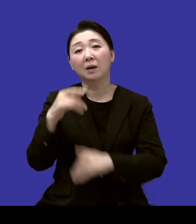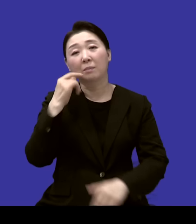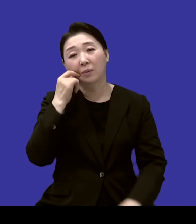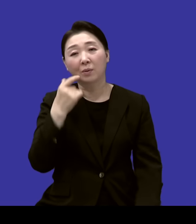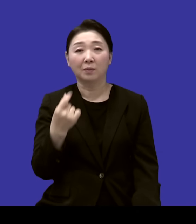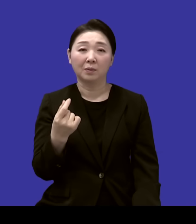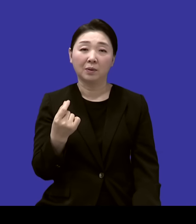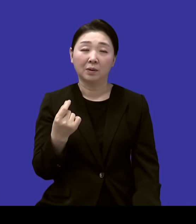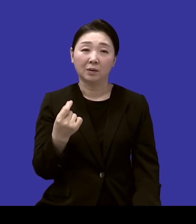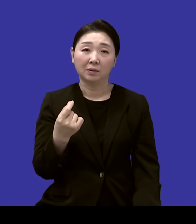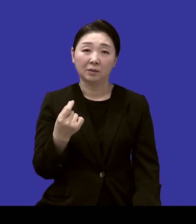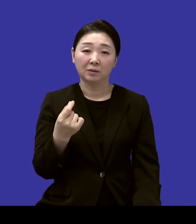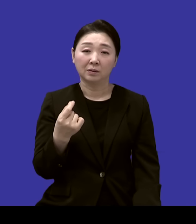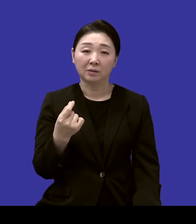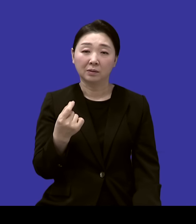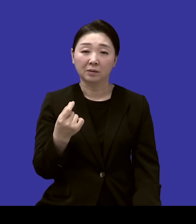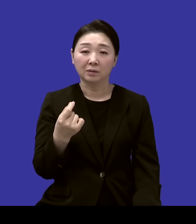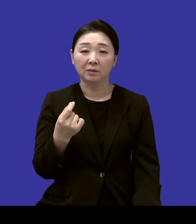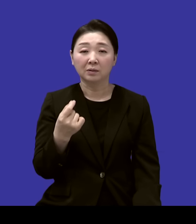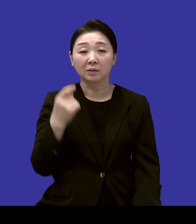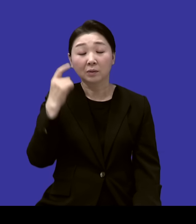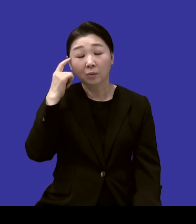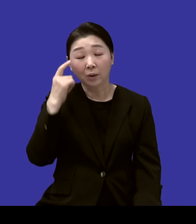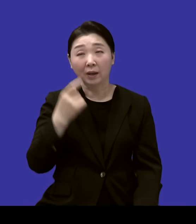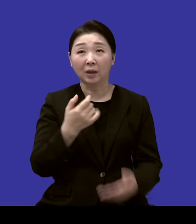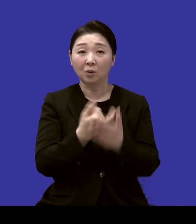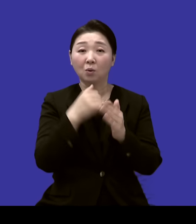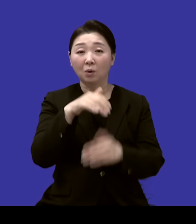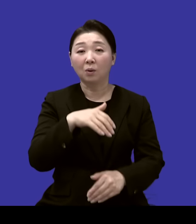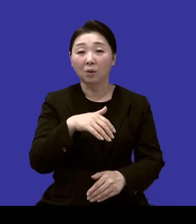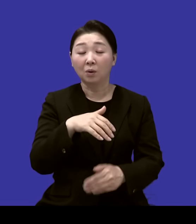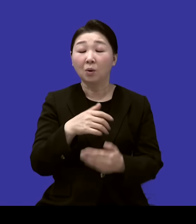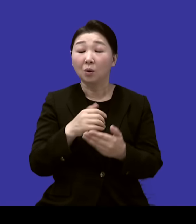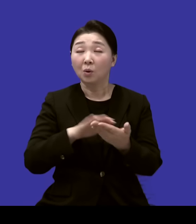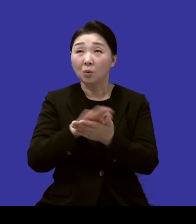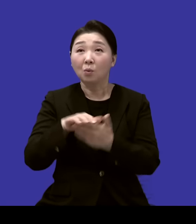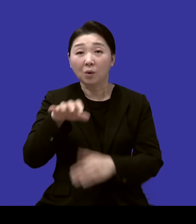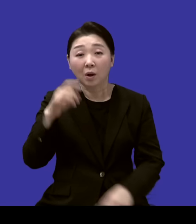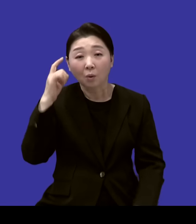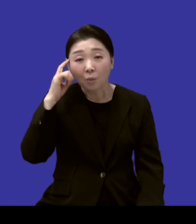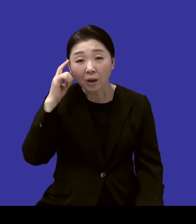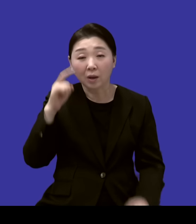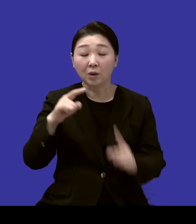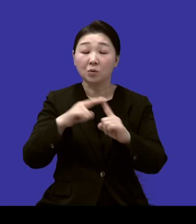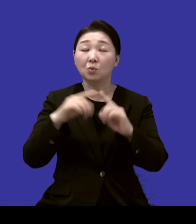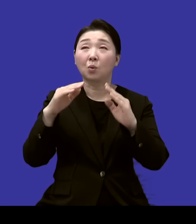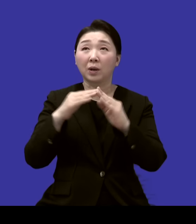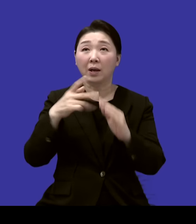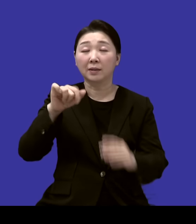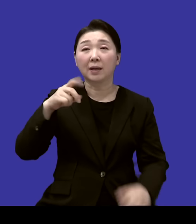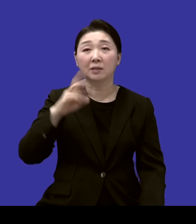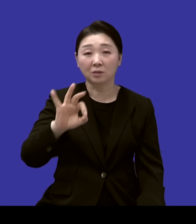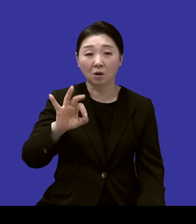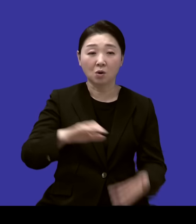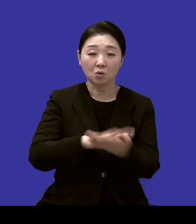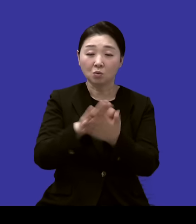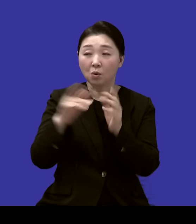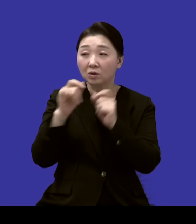없으니까 고원을 가야 되겠다. 가능하면 교회 근처, 교회가 달성공원 근처에 있었거든요. 네. 예. 그 근처에 가야 되겠다 이렇게 기도를